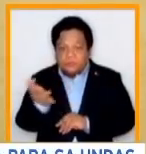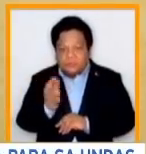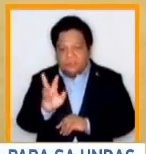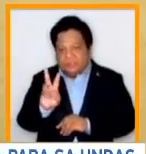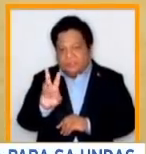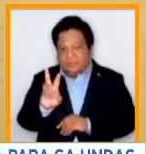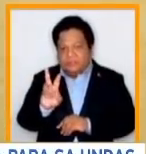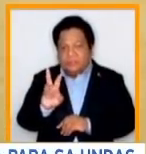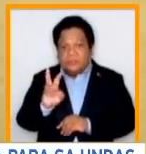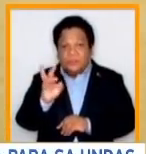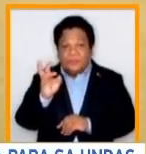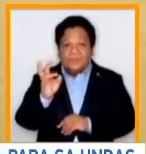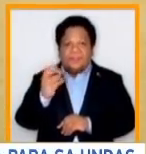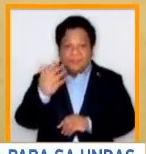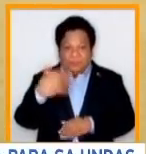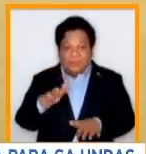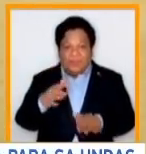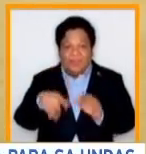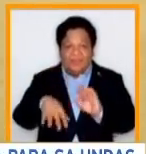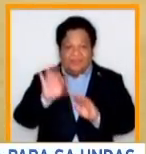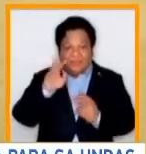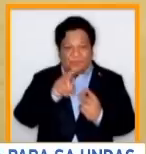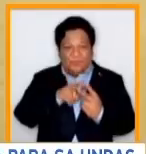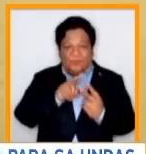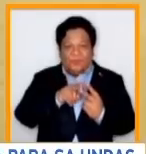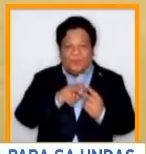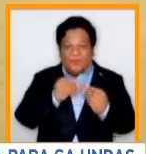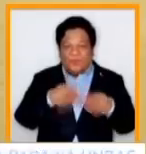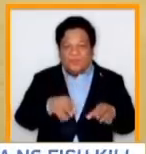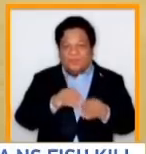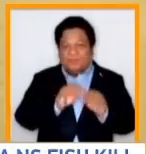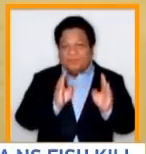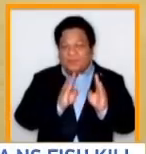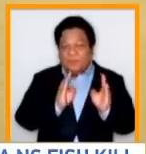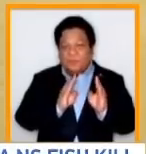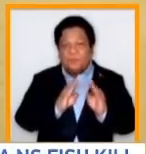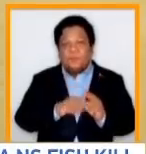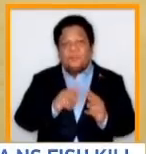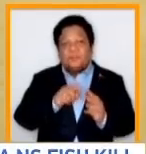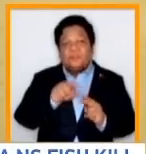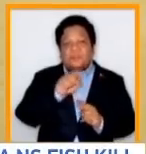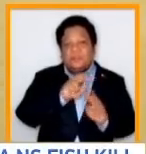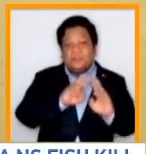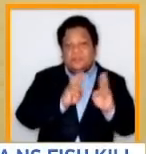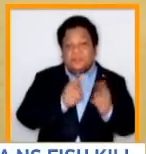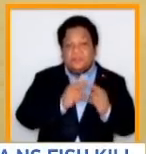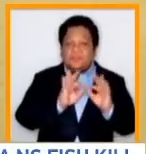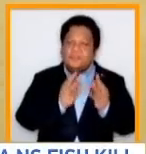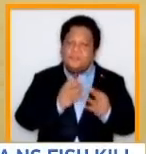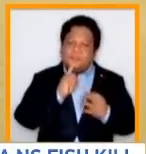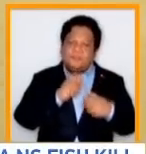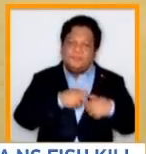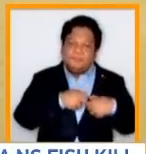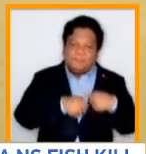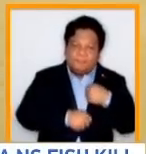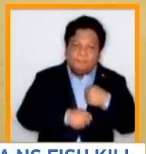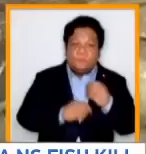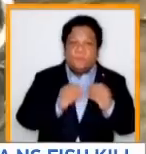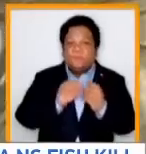nawawala sa Baguio City. Labis ang dalamhati ng mga kaanak ng 2 paslit. May unang balita si Ian